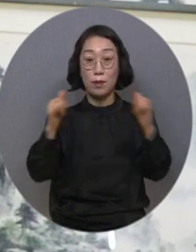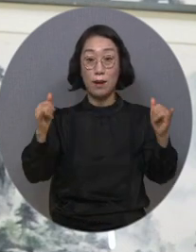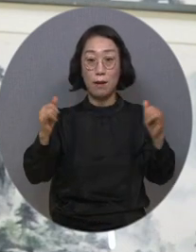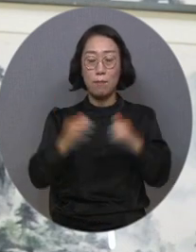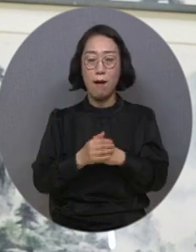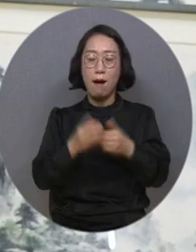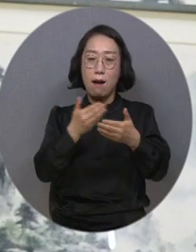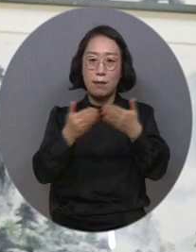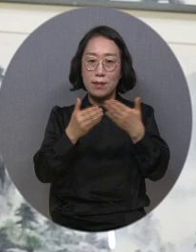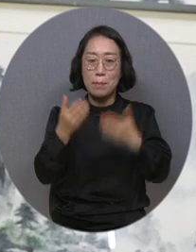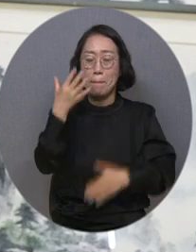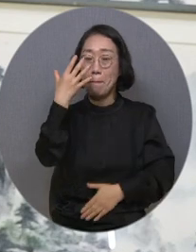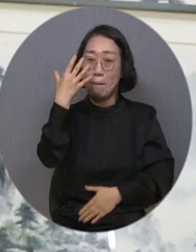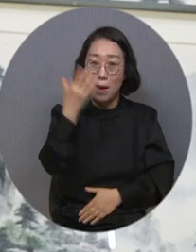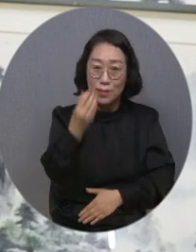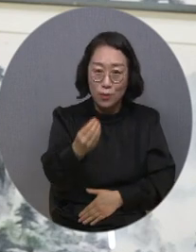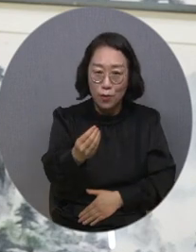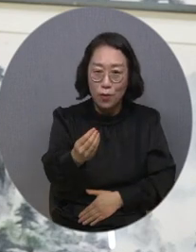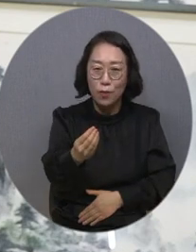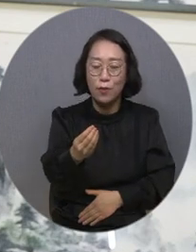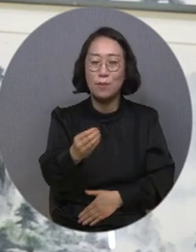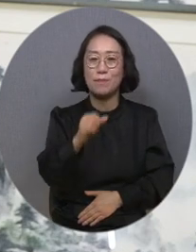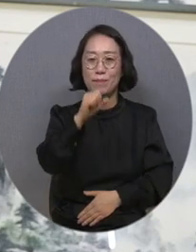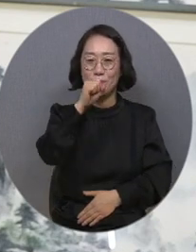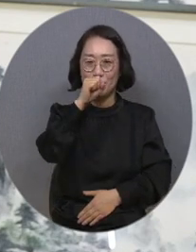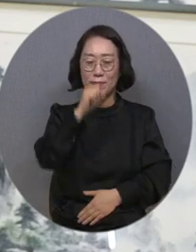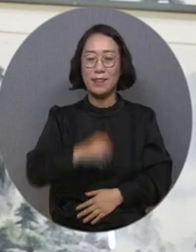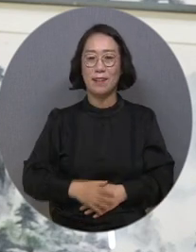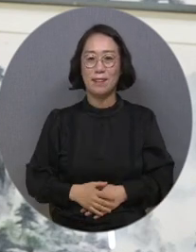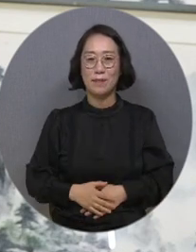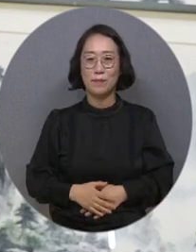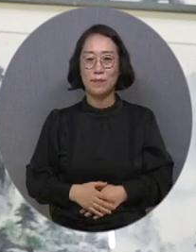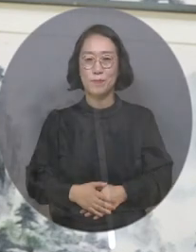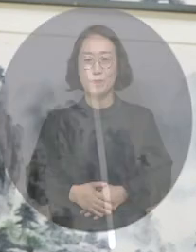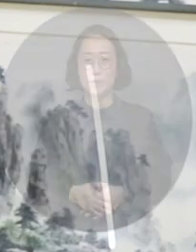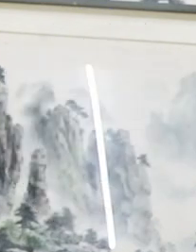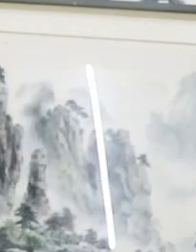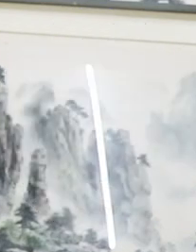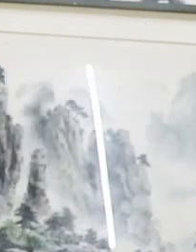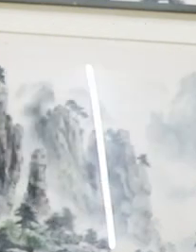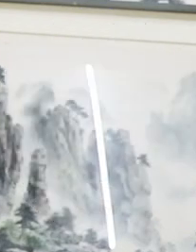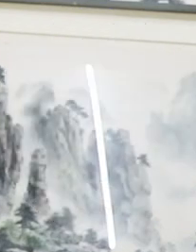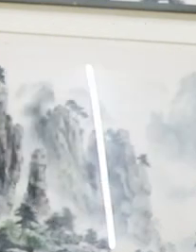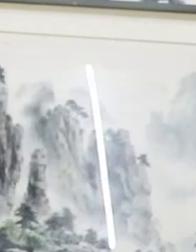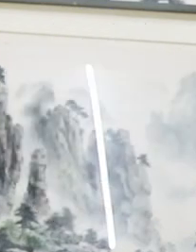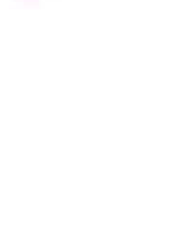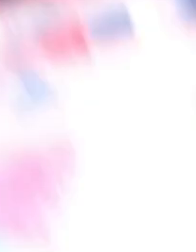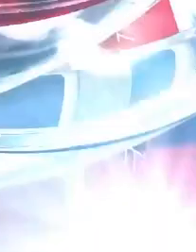그림 속으로 빠져들게 합니다. 복지TV 뉴스 배은아입니다.